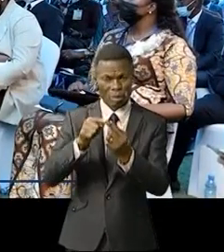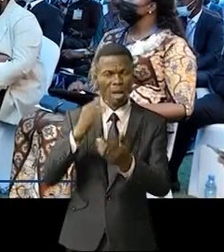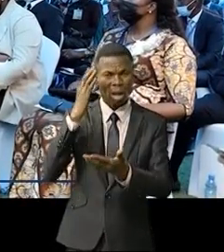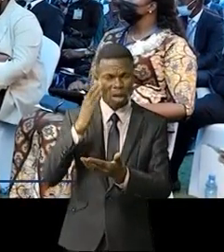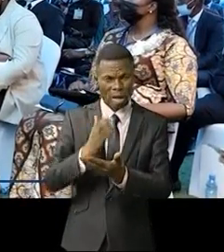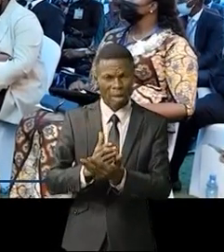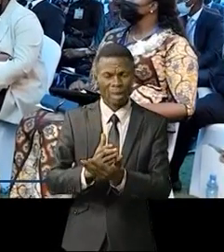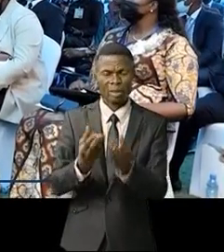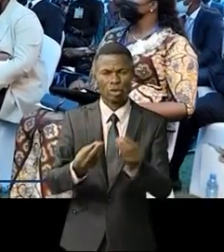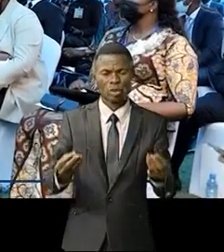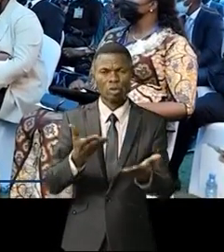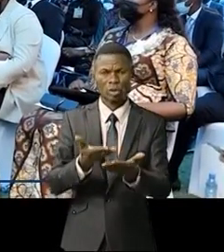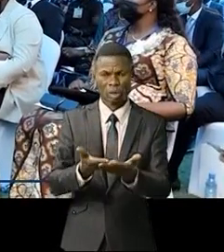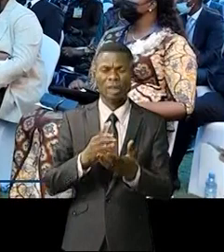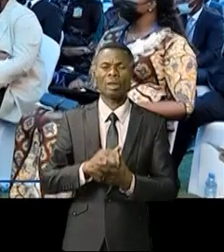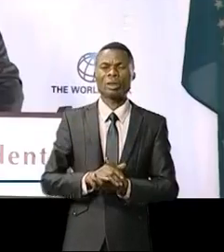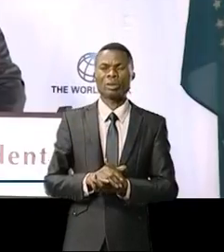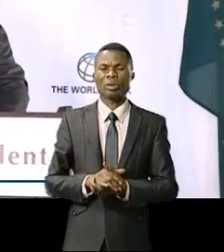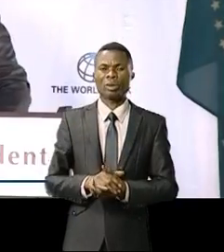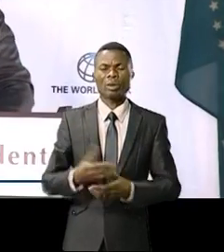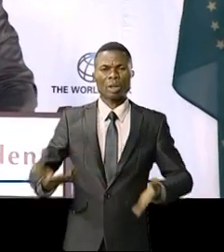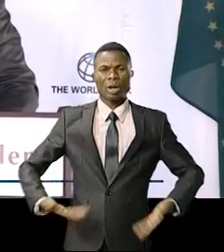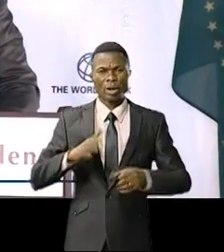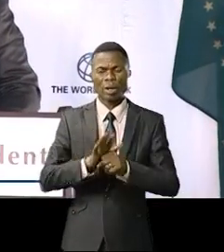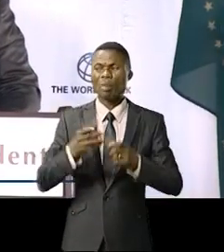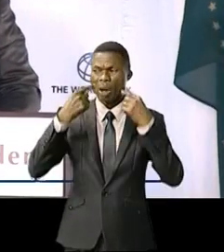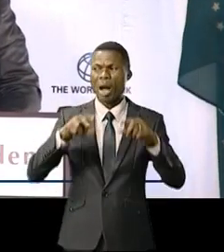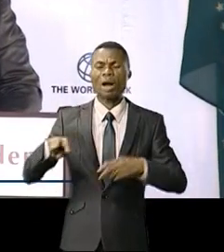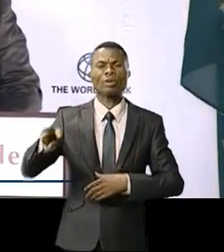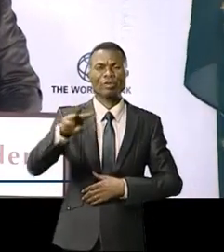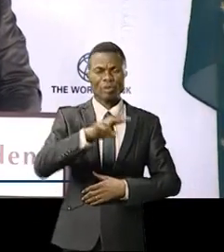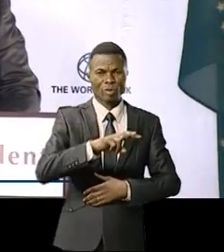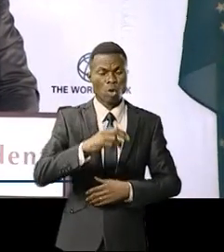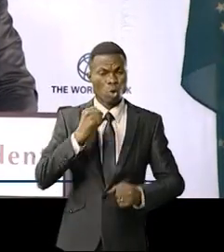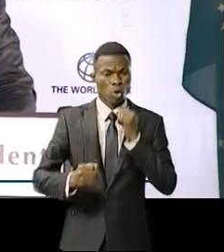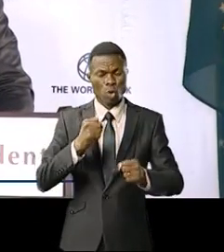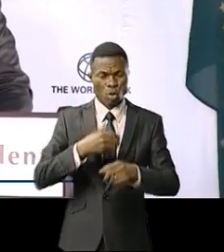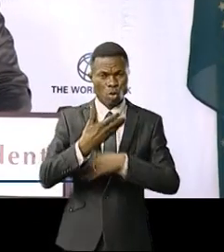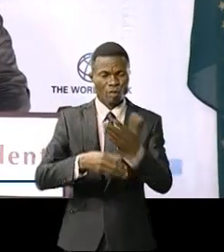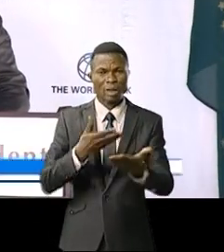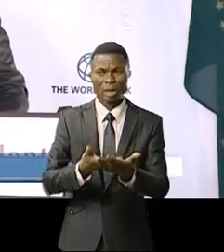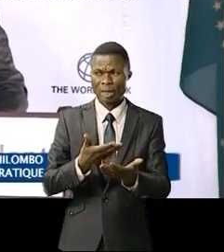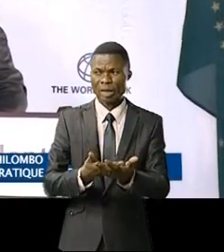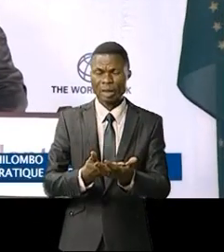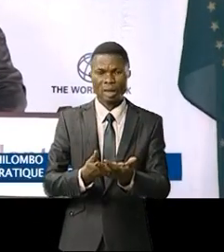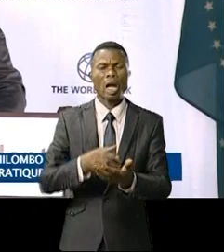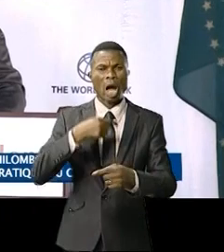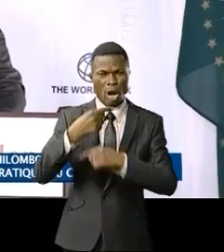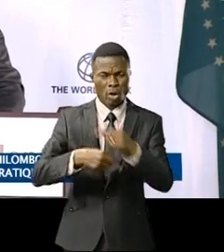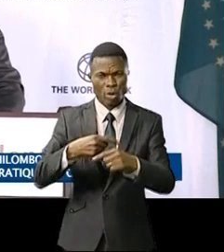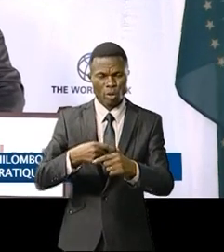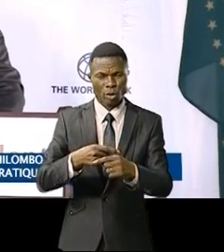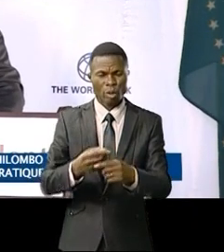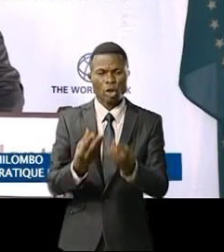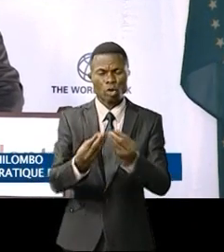a porté ses fruits. Je suis heureux de vous annoncer que nos efforts conjugués ont commencé à